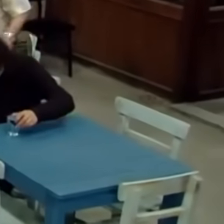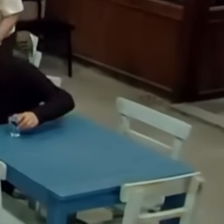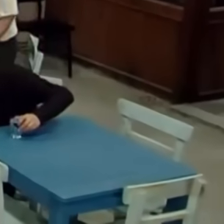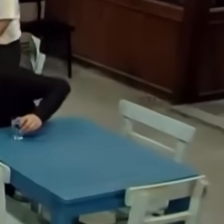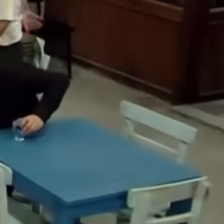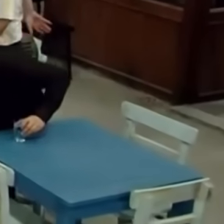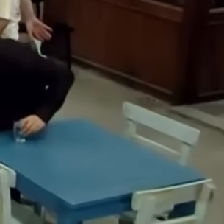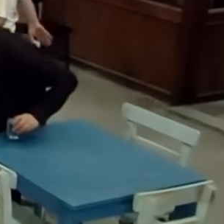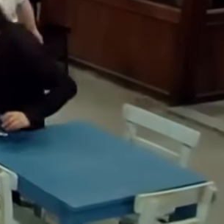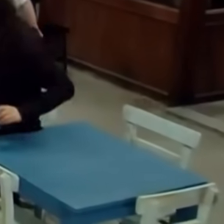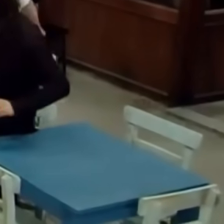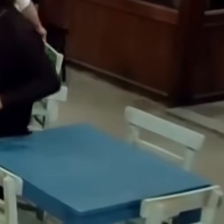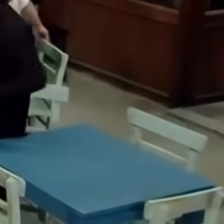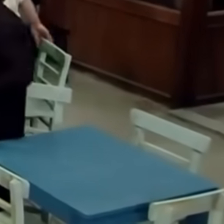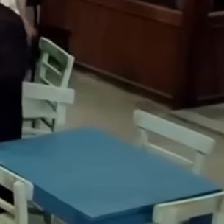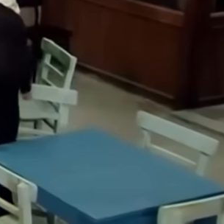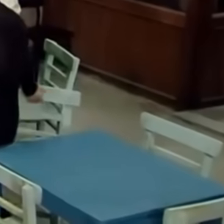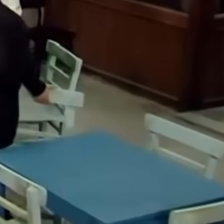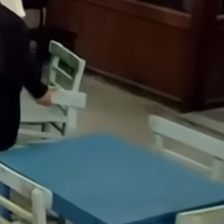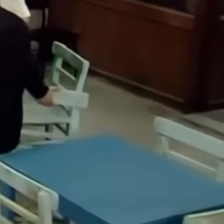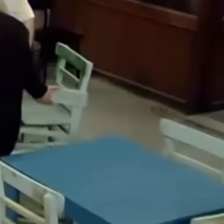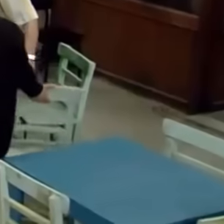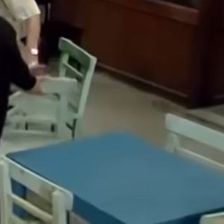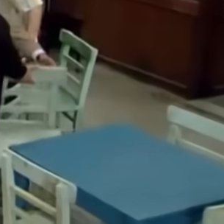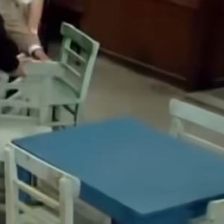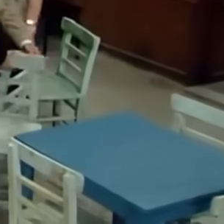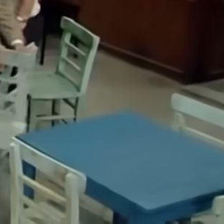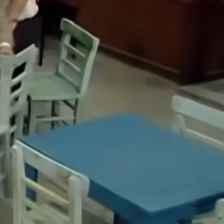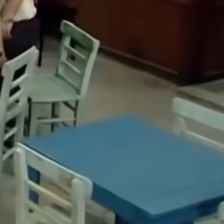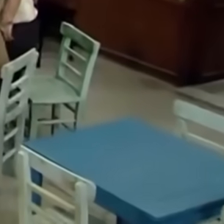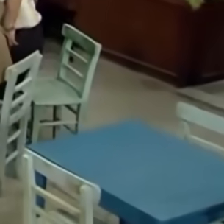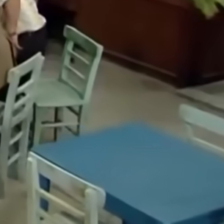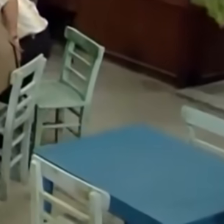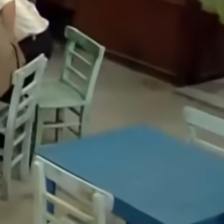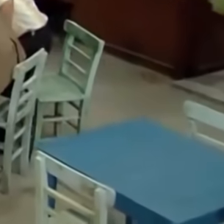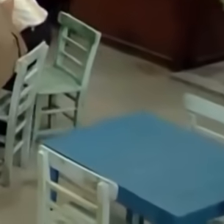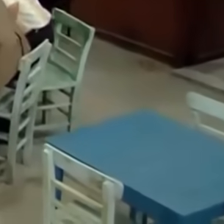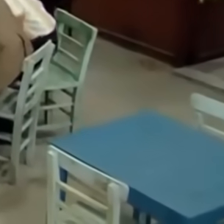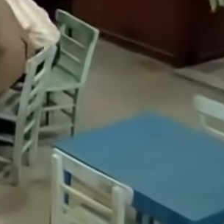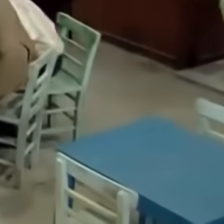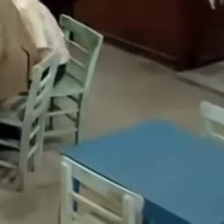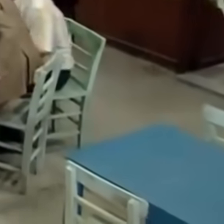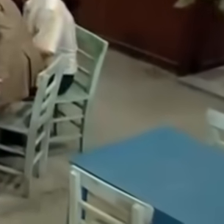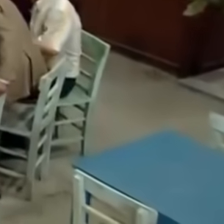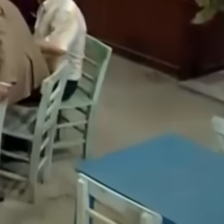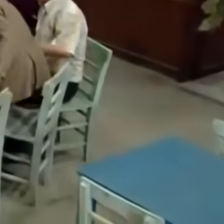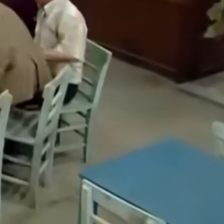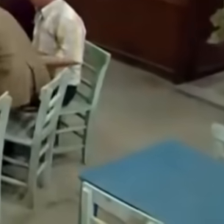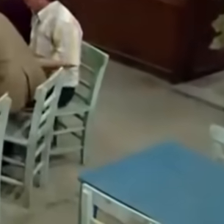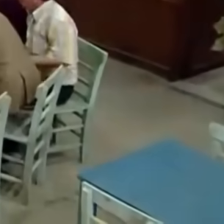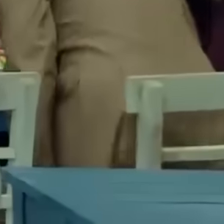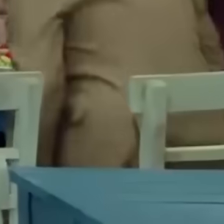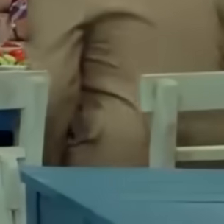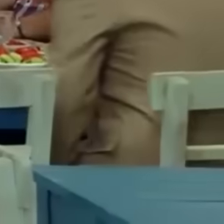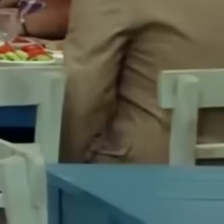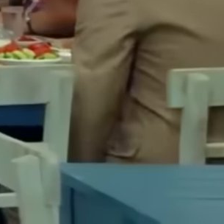duyuramayınca ayağa kalkıp kollarından silkeledi. Susmuş sonunda kendine gelip ayağa kalktı. Danyal kalkıp sandalyesini yana